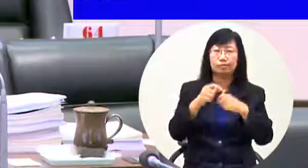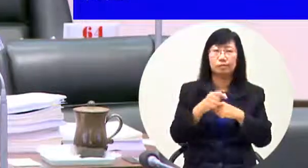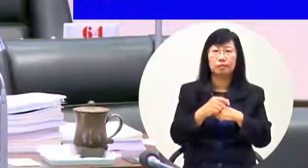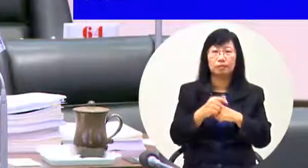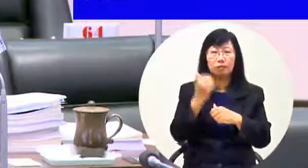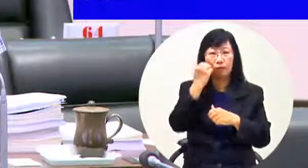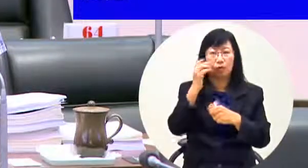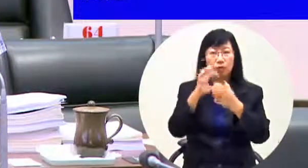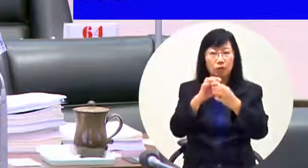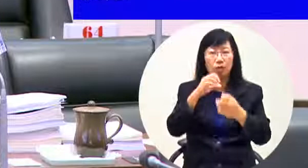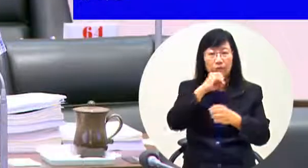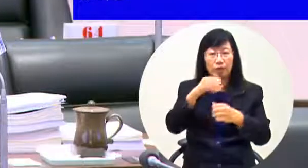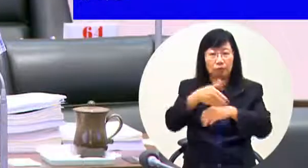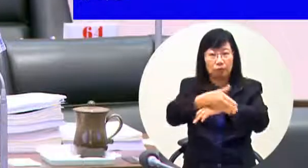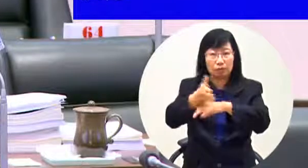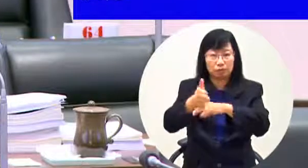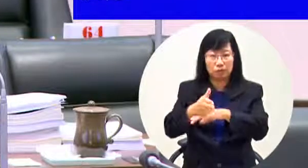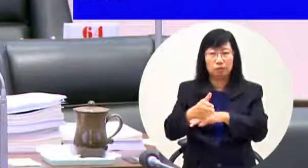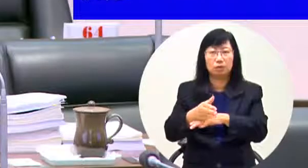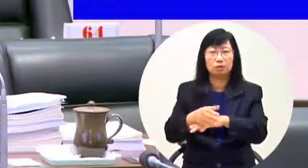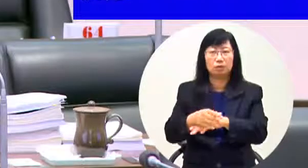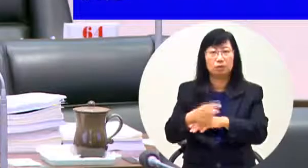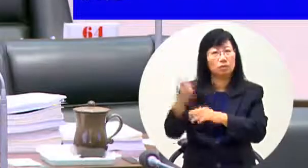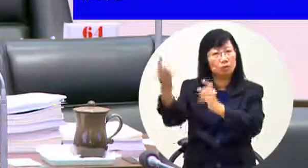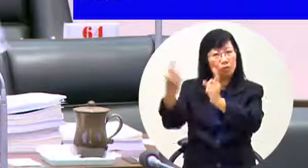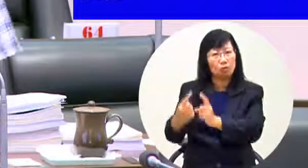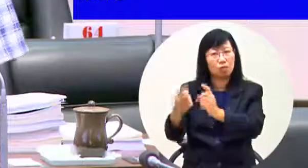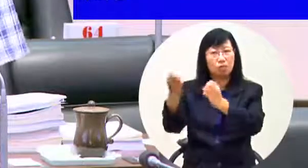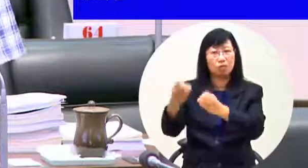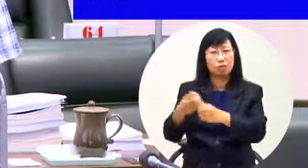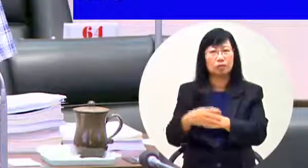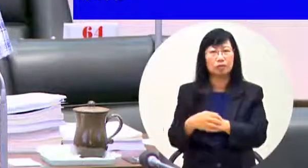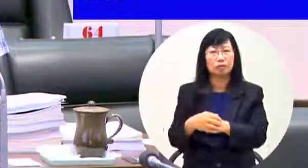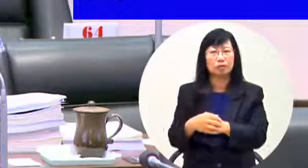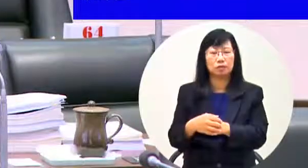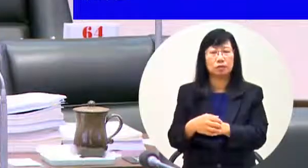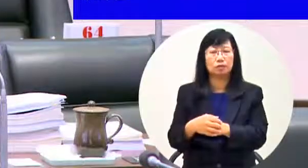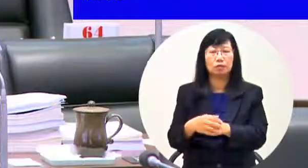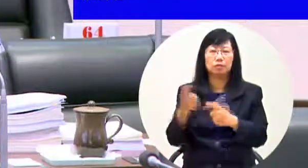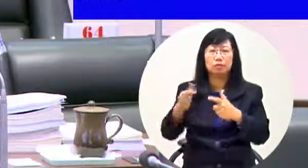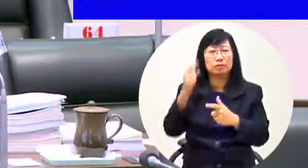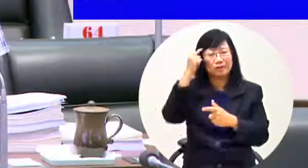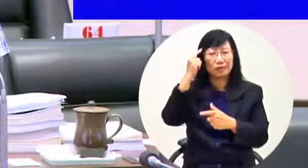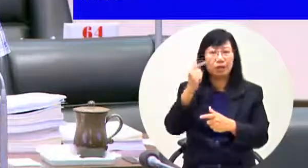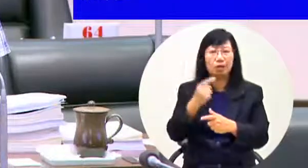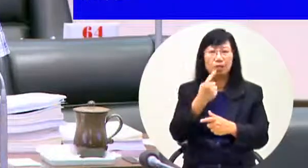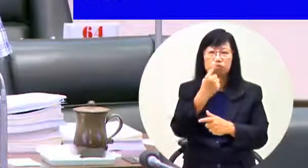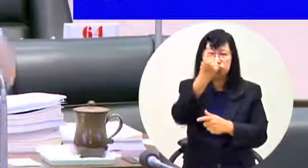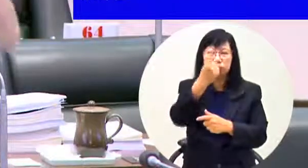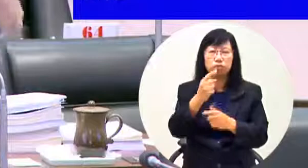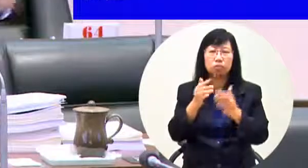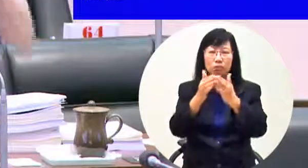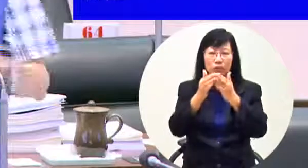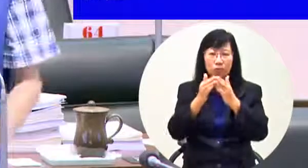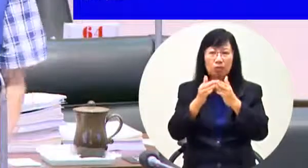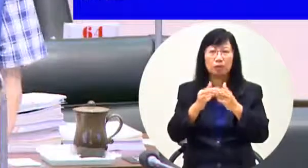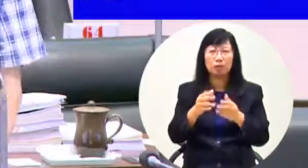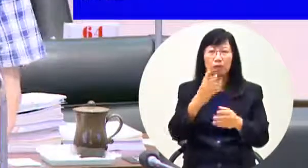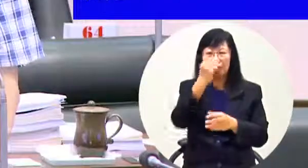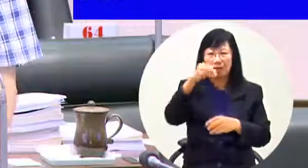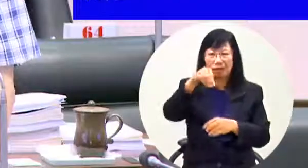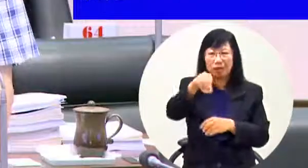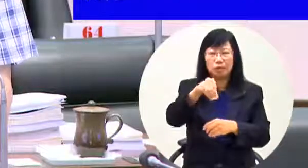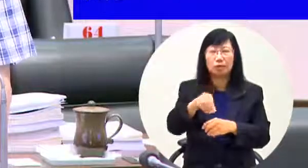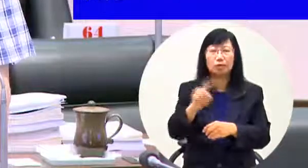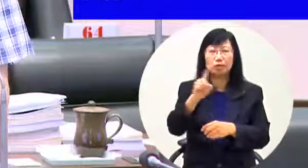吼，无需要干那争取高铁，高铁也要贵死，而且去的只有一站呢，